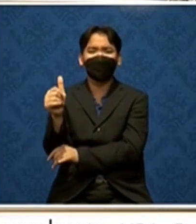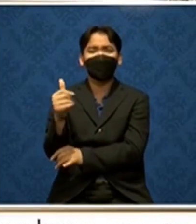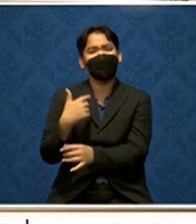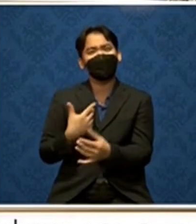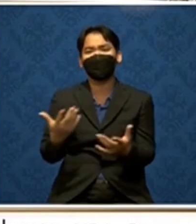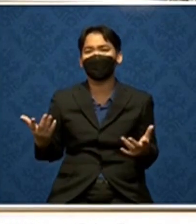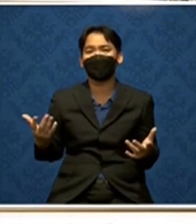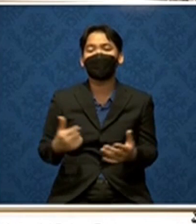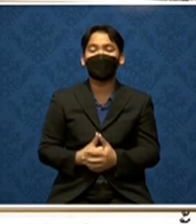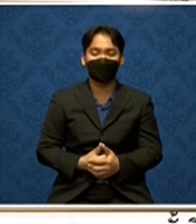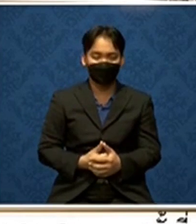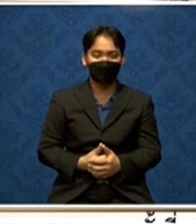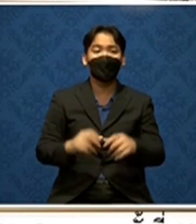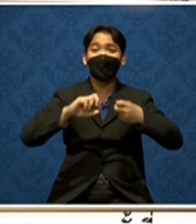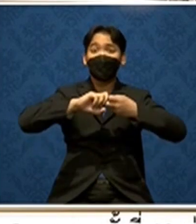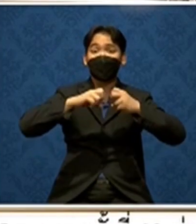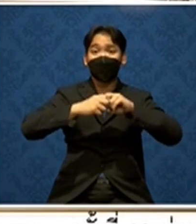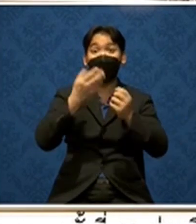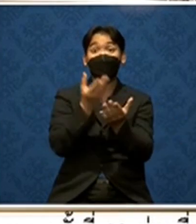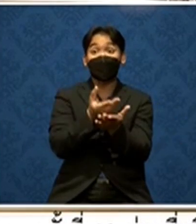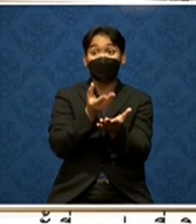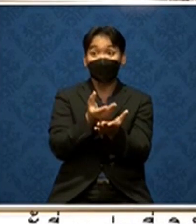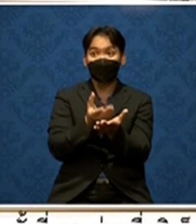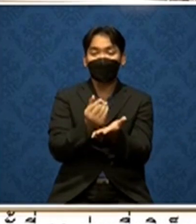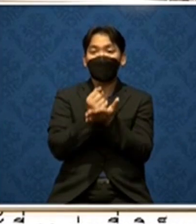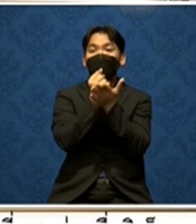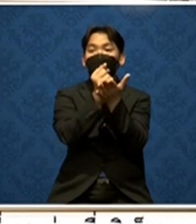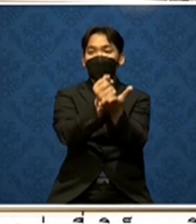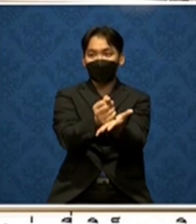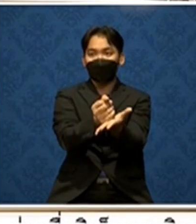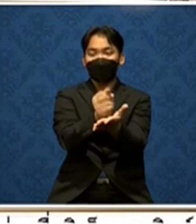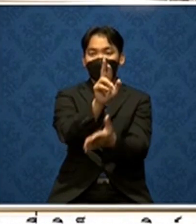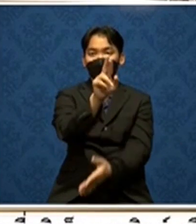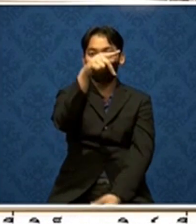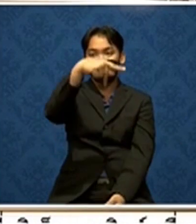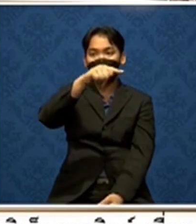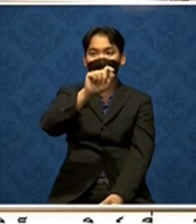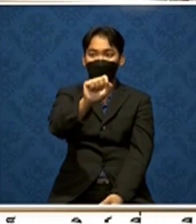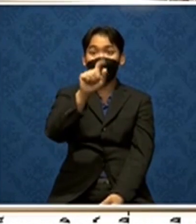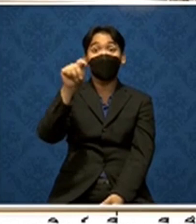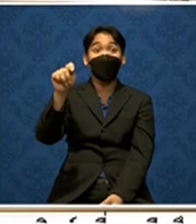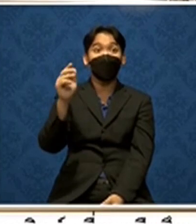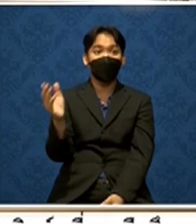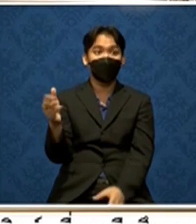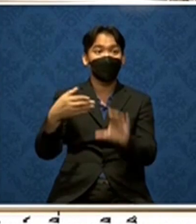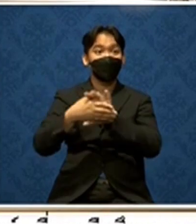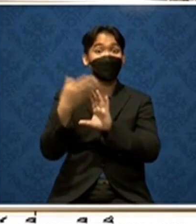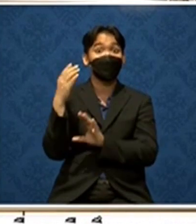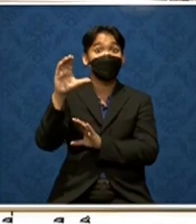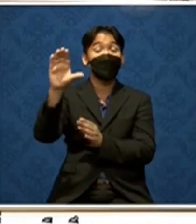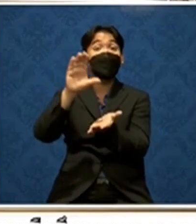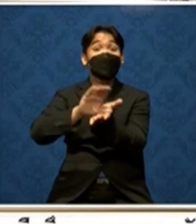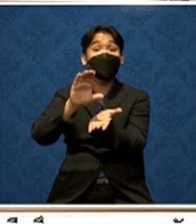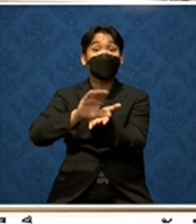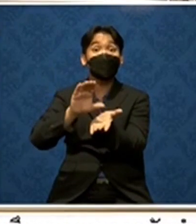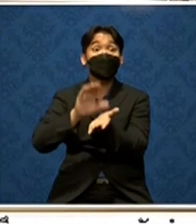ต่อไปมาดูที่ปัญหาเงินอุดหนุนทั่วไปสำหรับรพสต.ครับขอสไลด์ถัดไปครับปัญหาเงินอุดหนุนทั่วไ